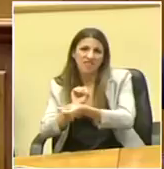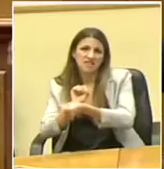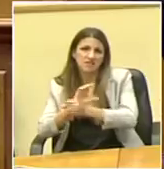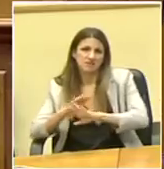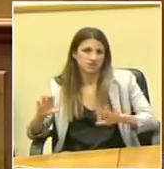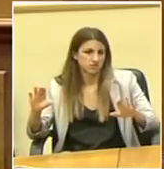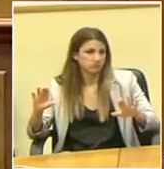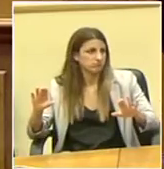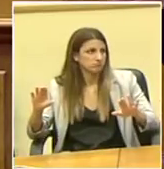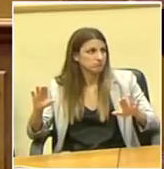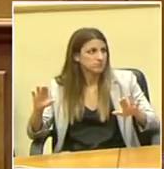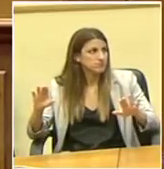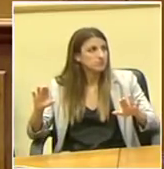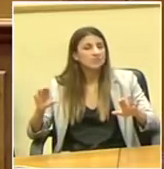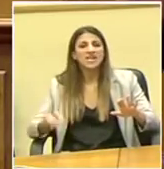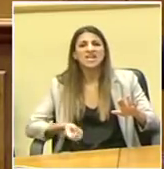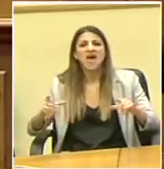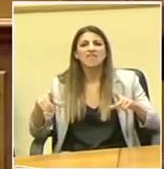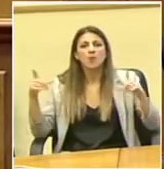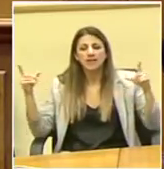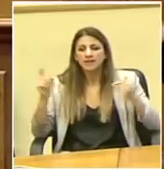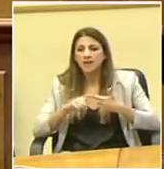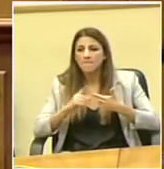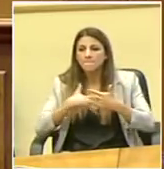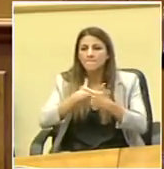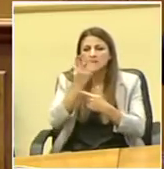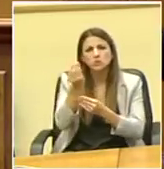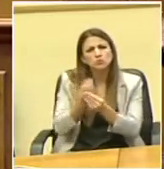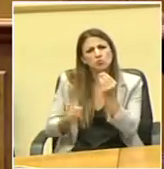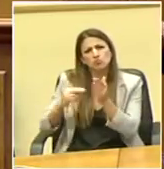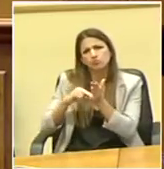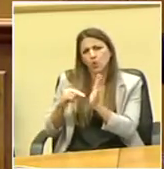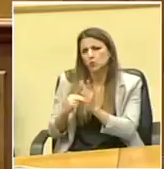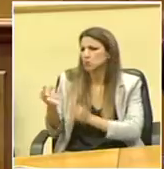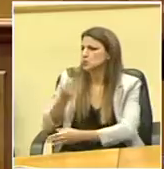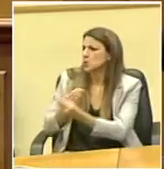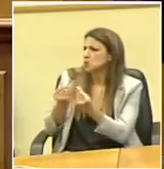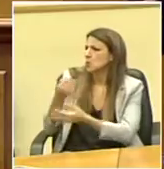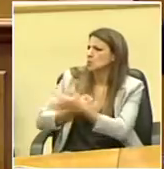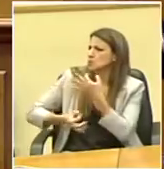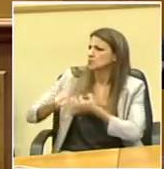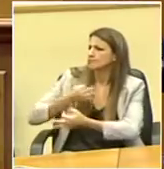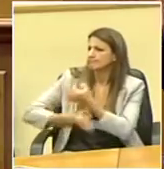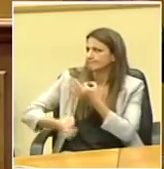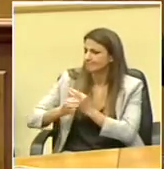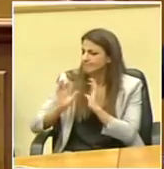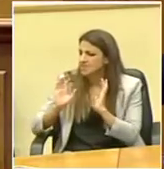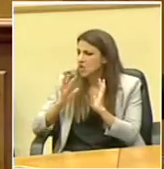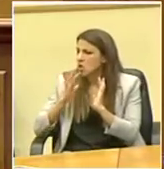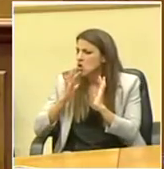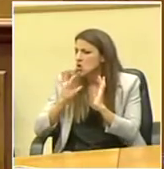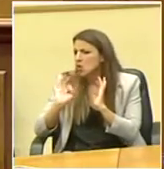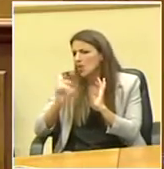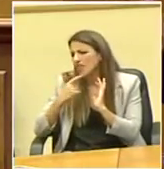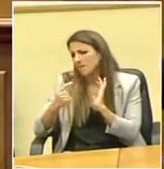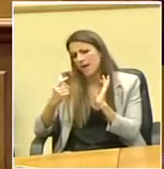παρουσία της Νέας Δημοκρατίας και του ΠΑΣΟΚ ήταν λίγο πιο προσεκτική από τον αρχηγό σας, γιατί οι πιο πολλοί δεν μιλήσανε για